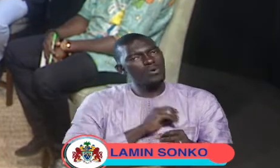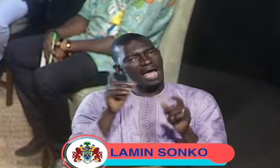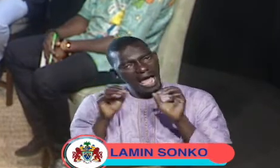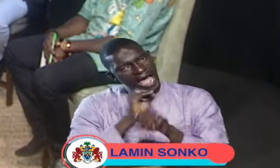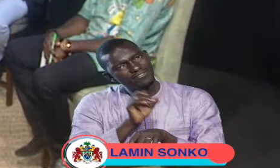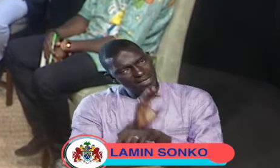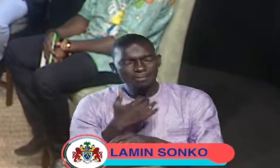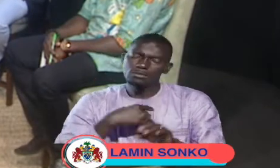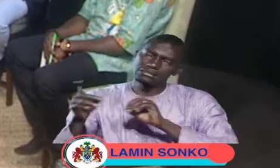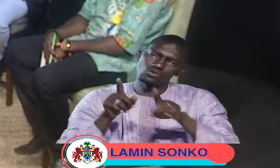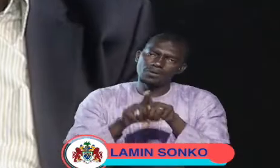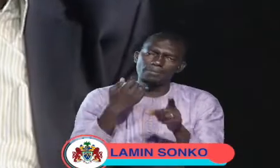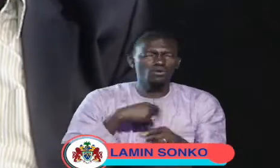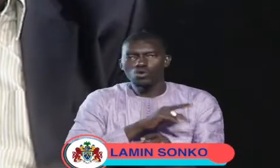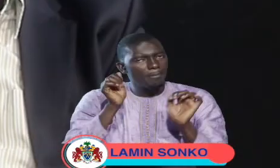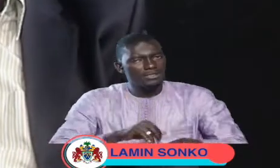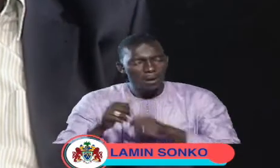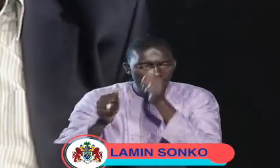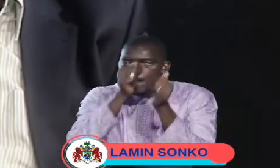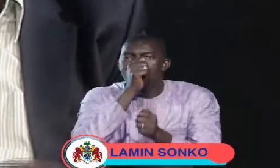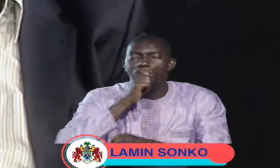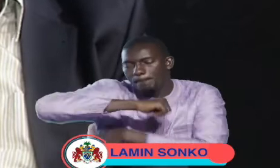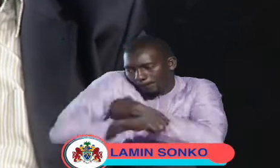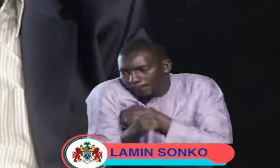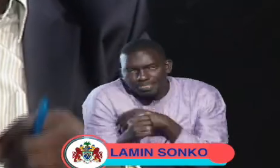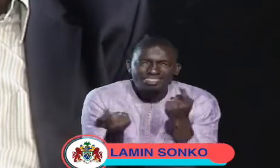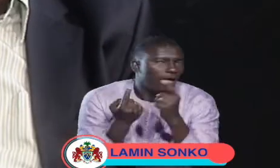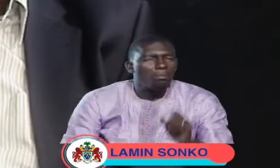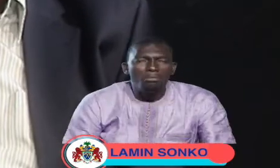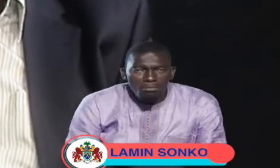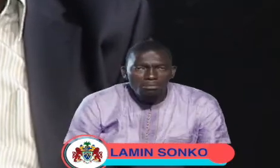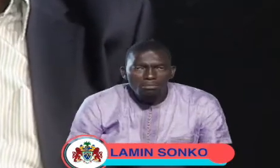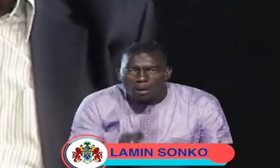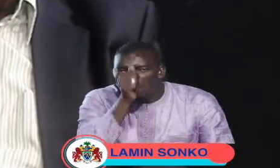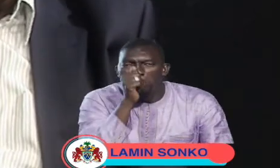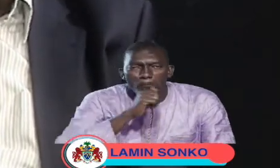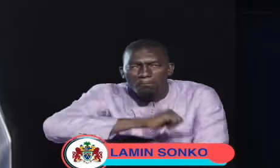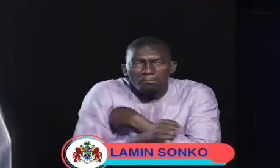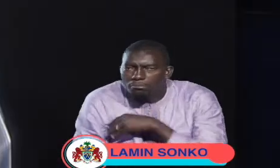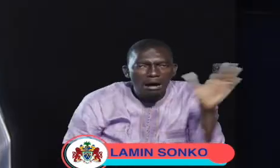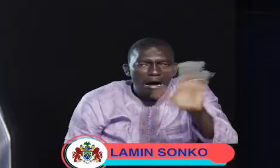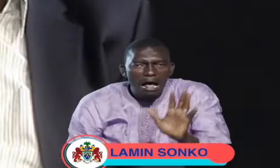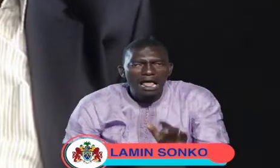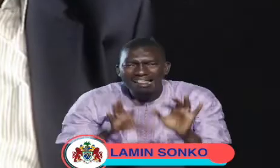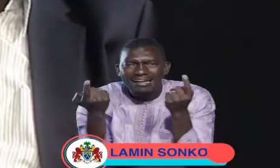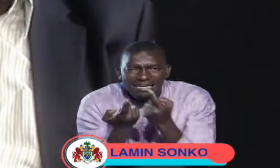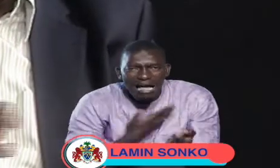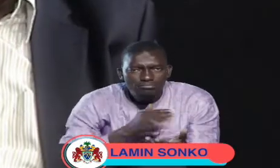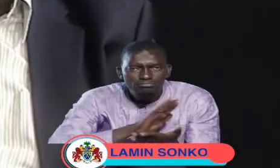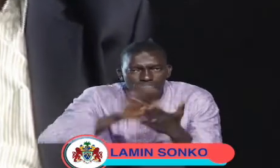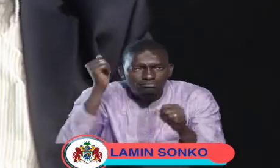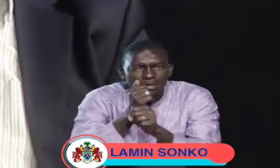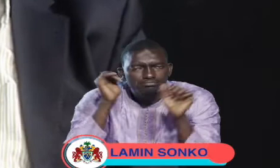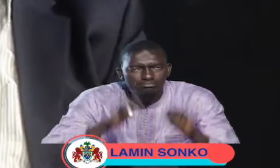su boba na duñ leen do nuba dara ñu neeku fi du nuba dara bindu wër gëram neeku di nuba dara so basically lepp lo ñoo dañ ko dé léral lu ñoo wax